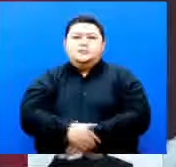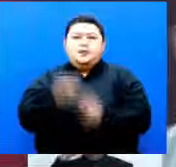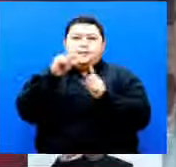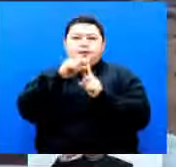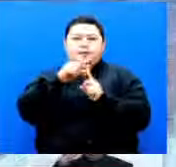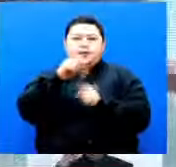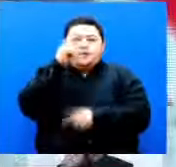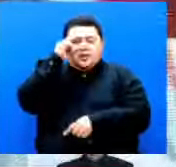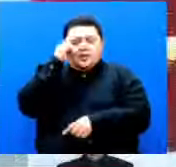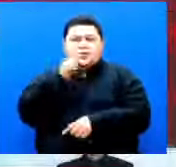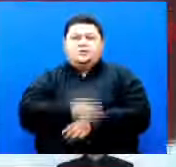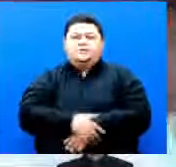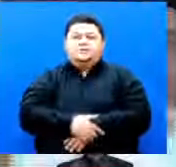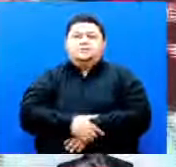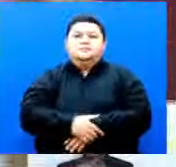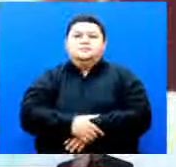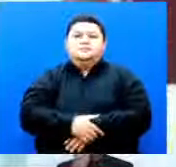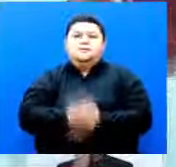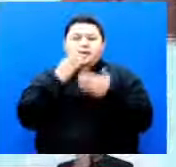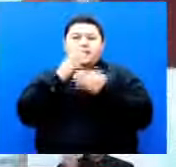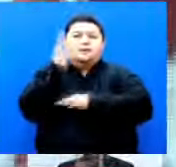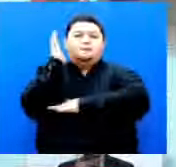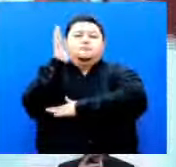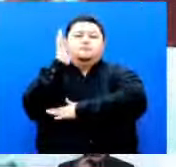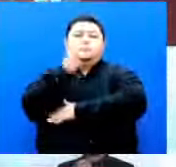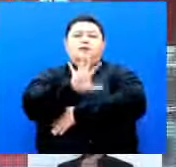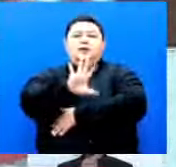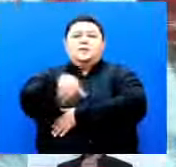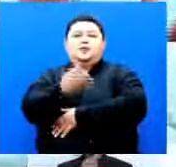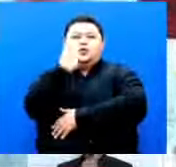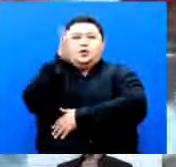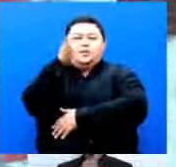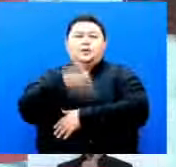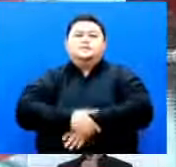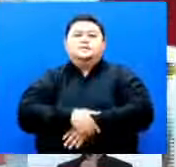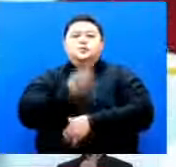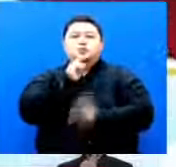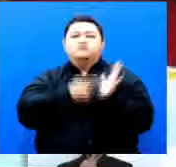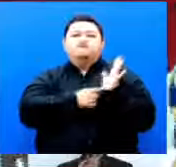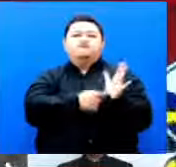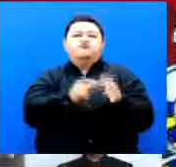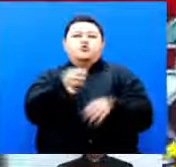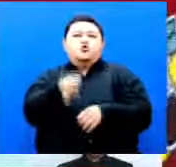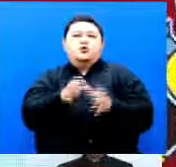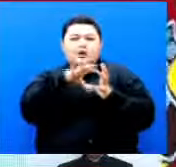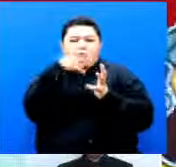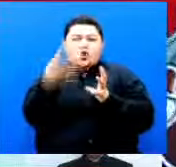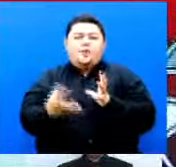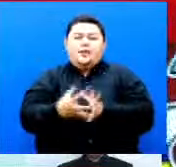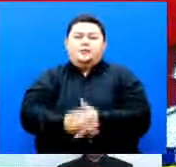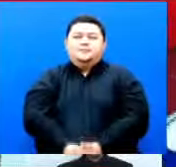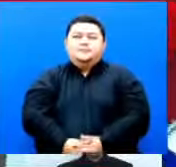danPramonoAnung-RanoKarno diharapkanmemaparkanprogram5tahunnya untukmewujudkanJakartasebagai kota